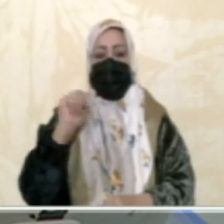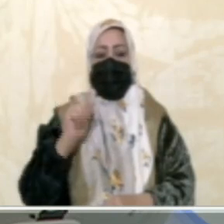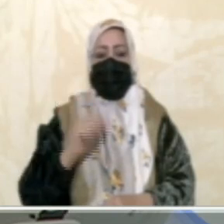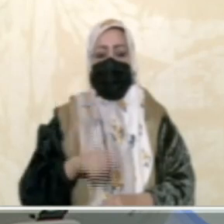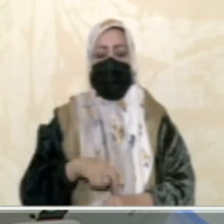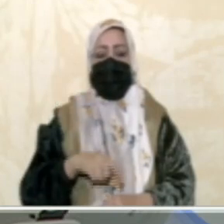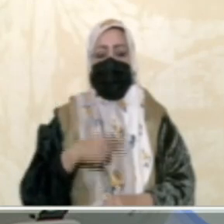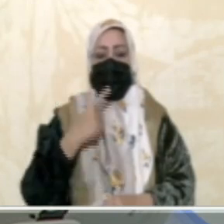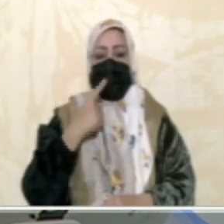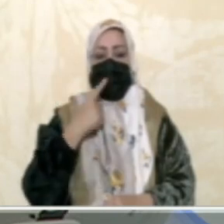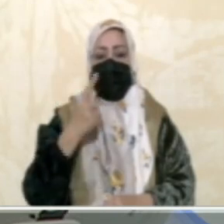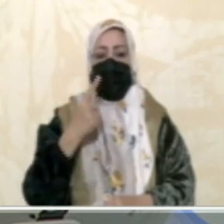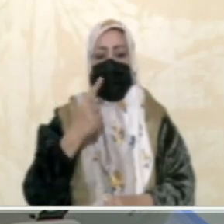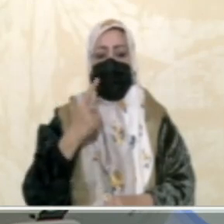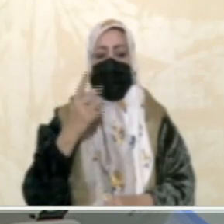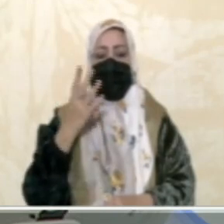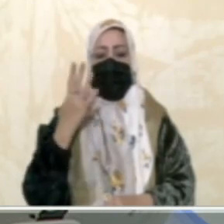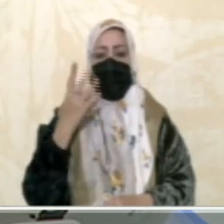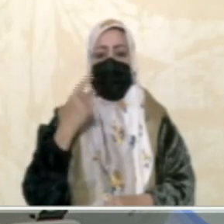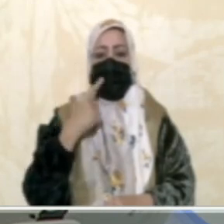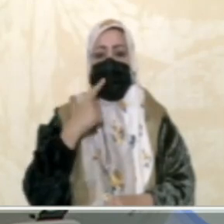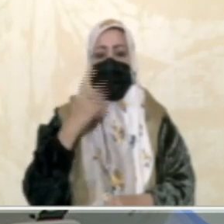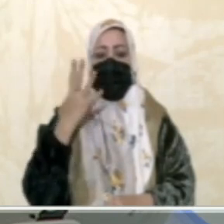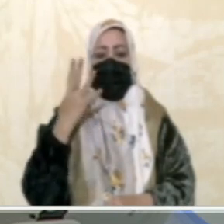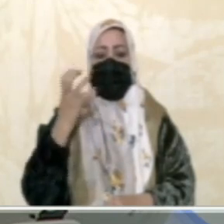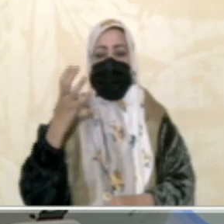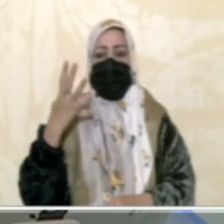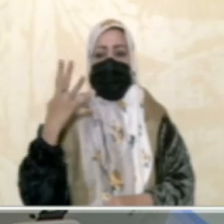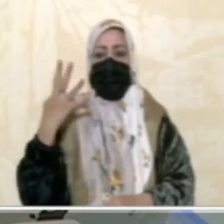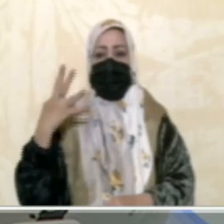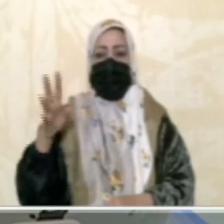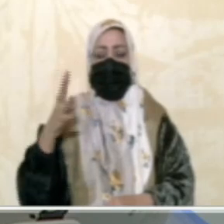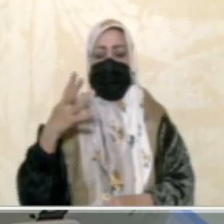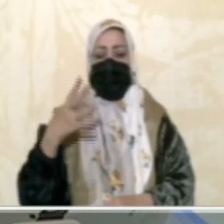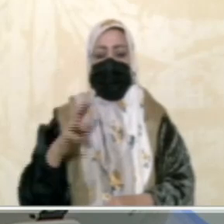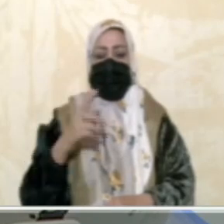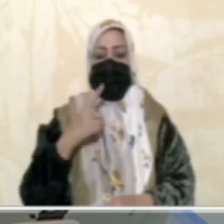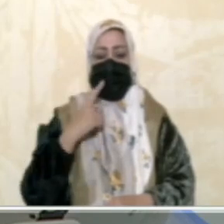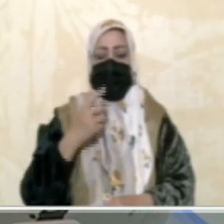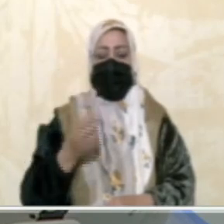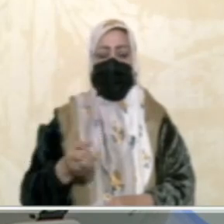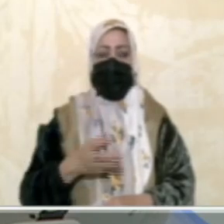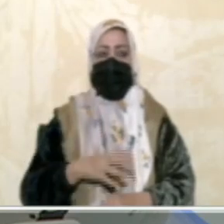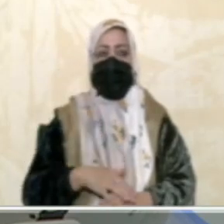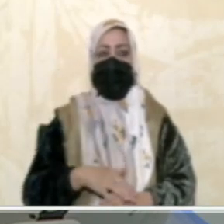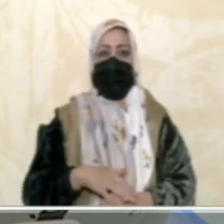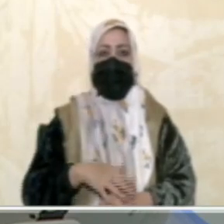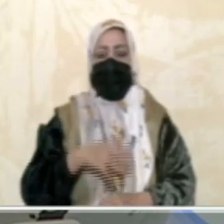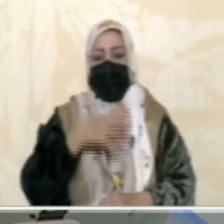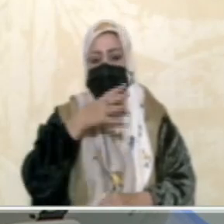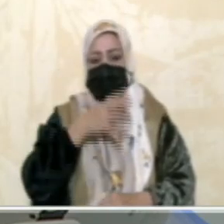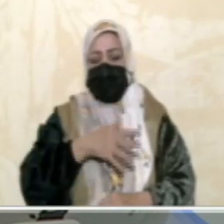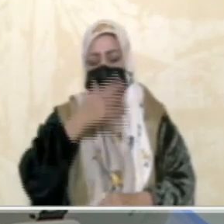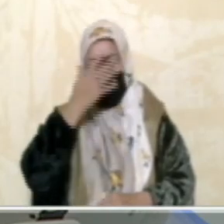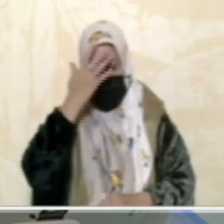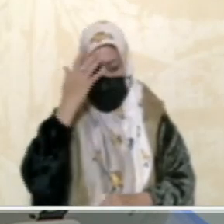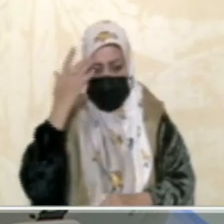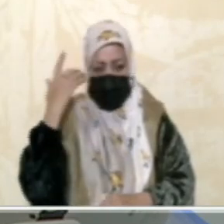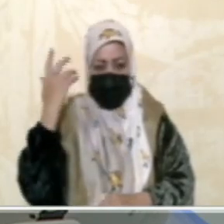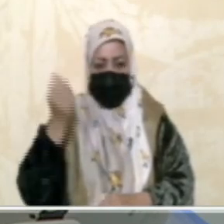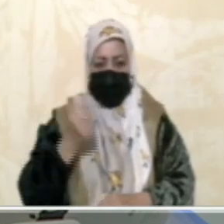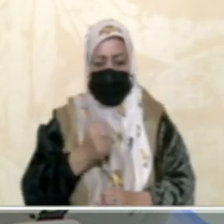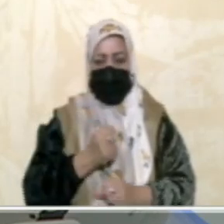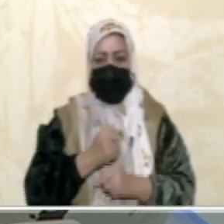للهجره وهو احد المشايخ والعلماء المعمرين فهو من مواليد